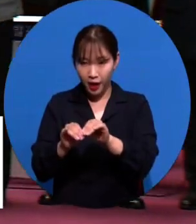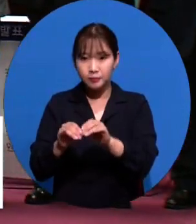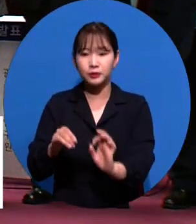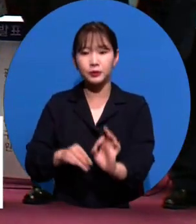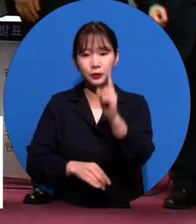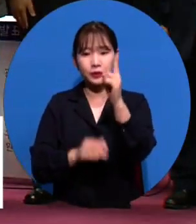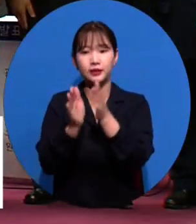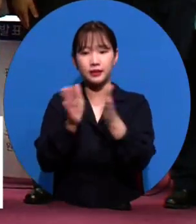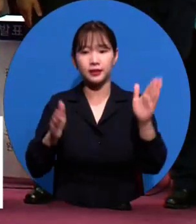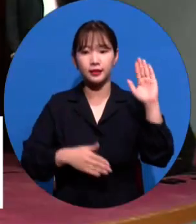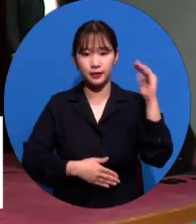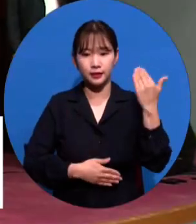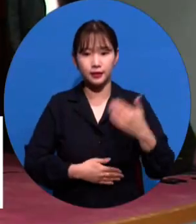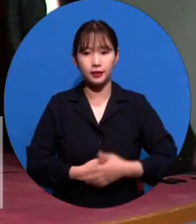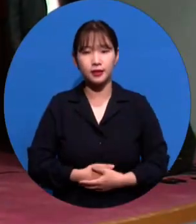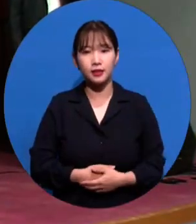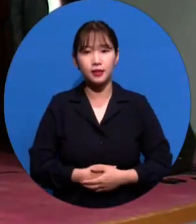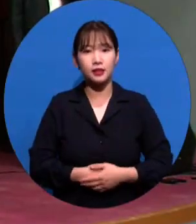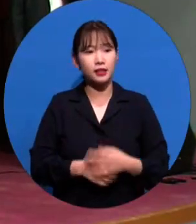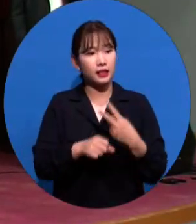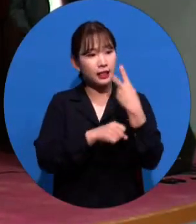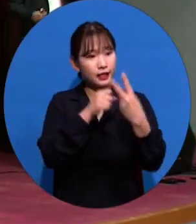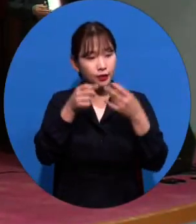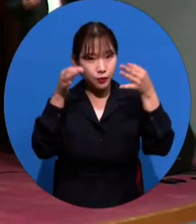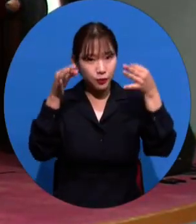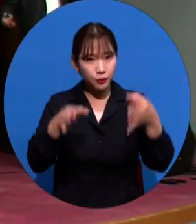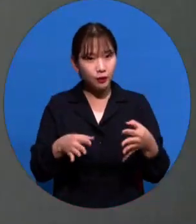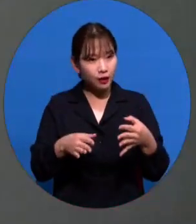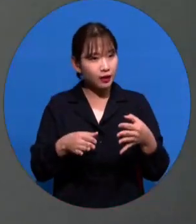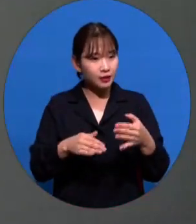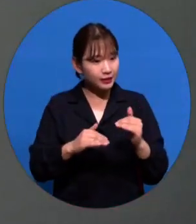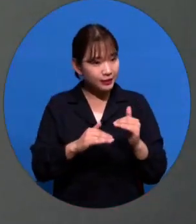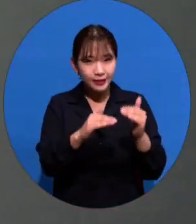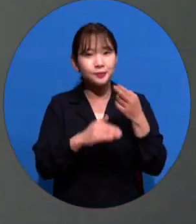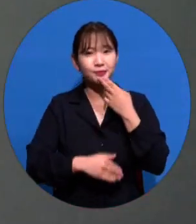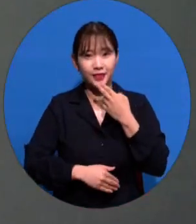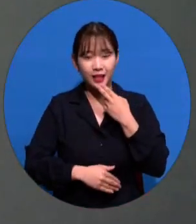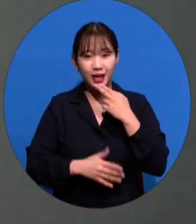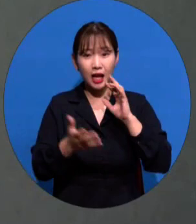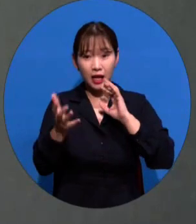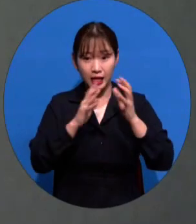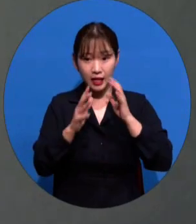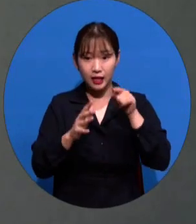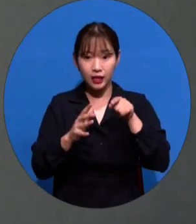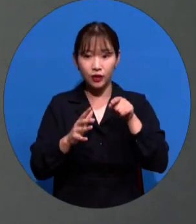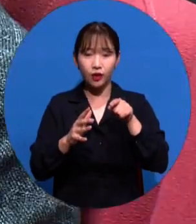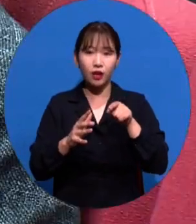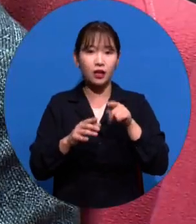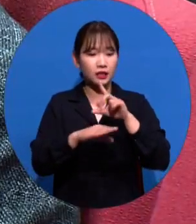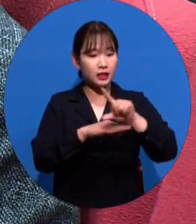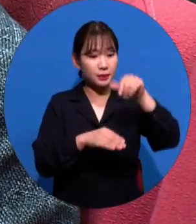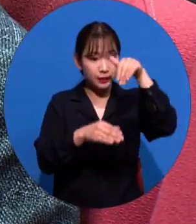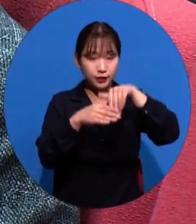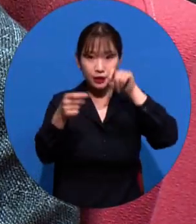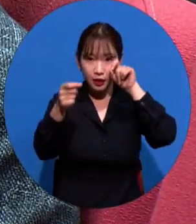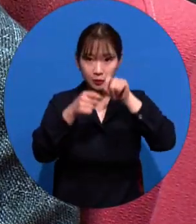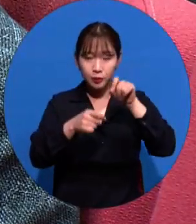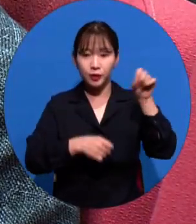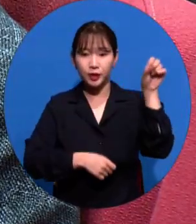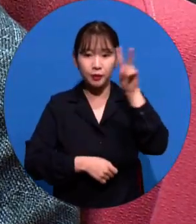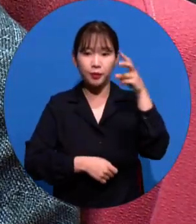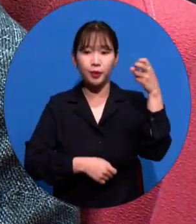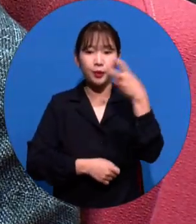만들어지며 시작됐습니다. 2년여 시간 동안 성과를 내지 못했던 통합론이 지방선거를 앞두고